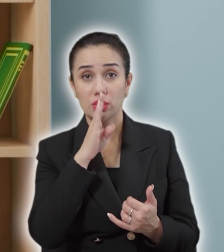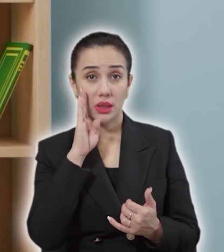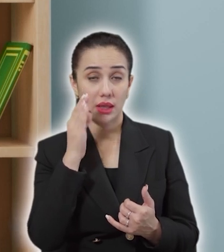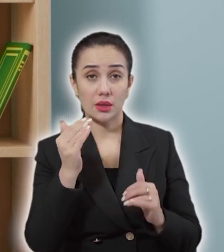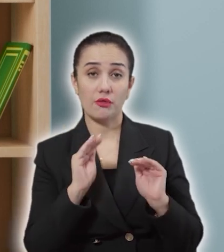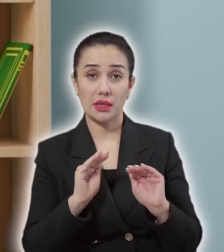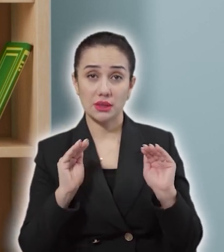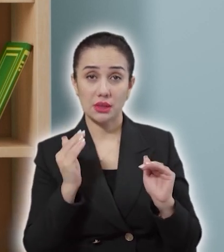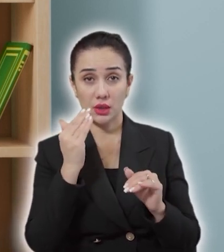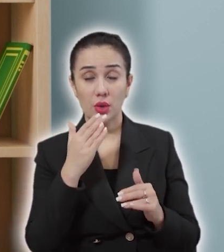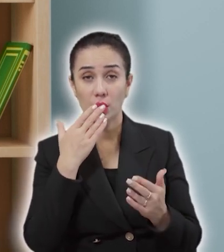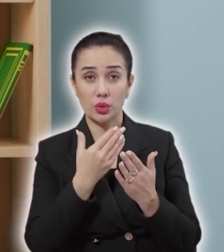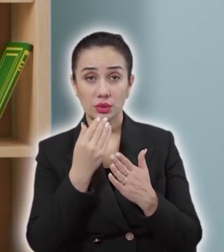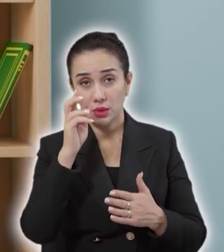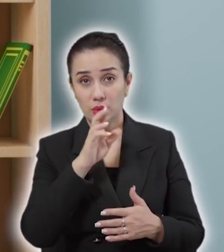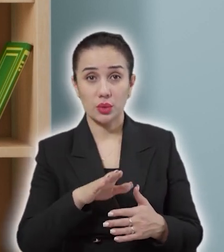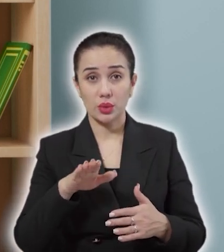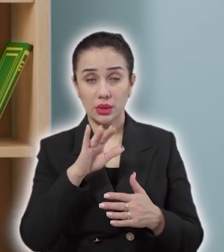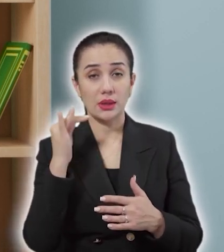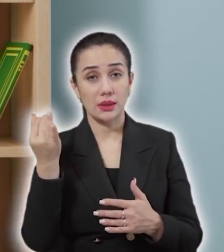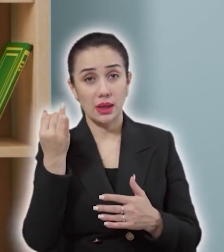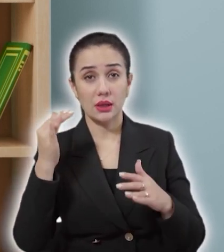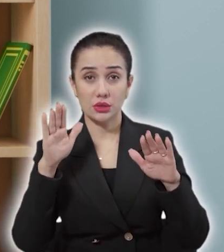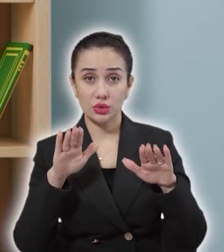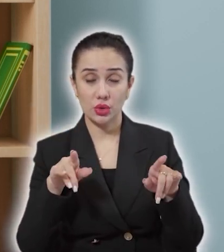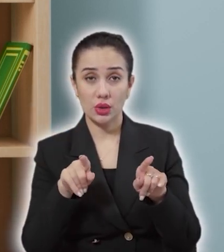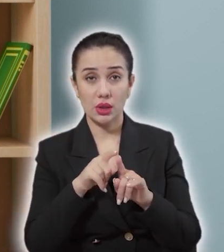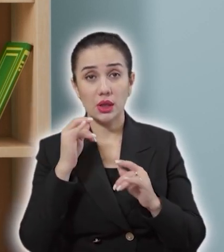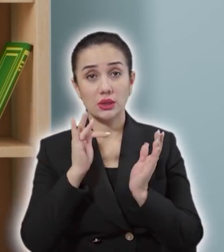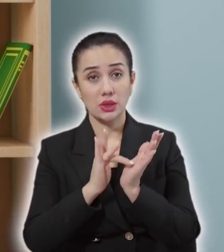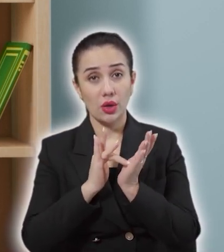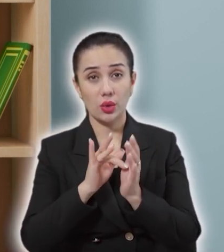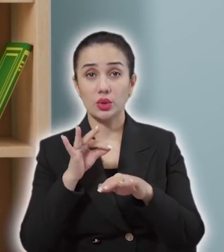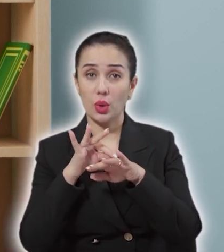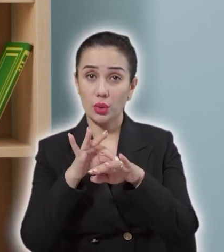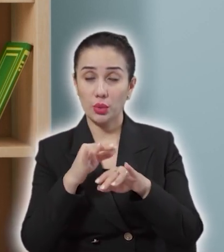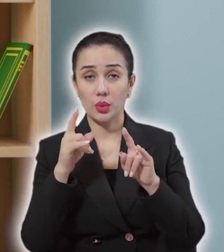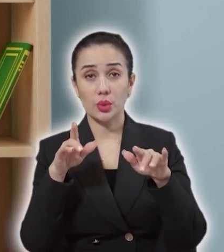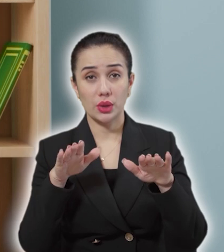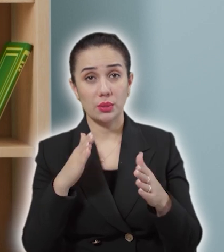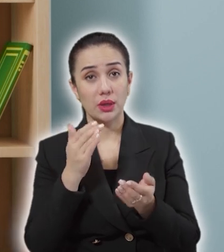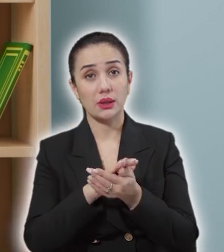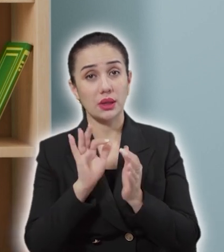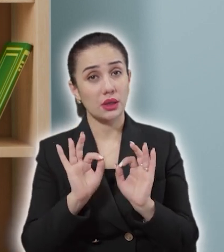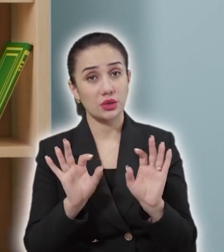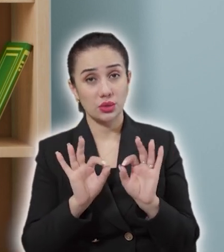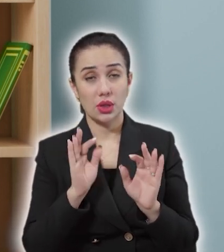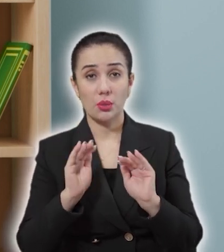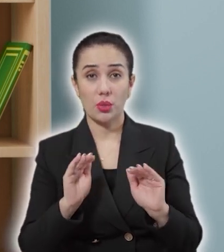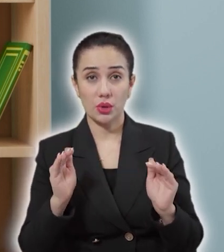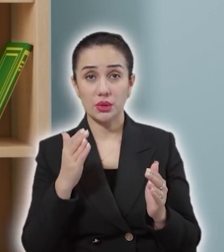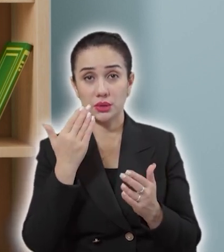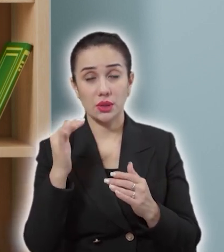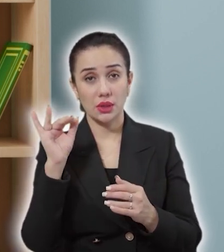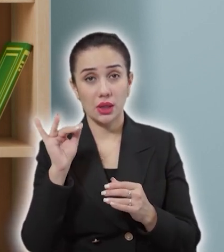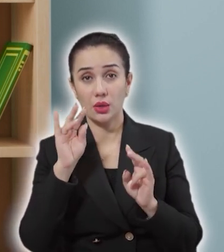Hurmatli ota-onalar, farzandlaringizni o'zimizning yurtimizdagi tarixiy joylarga sayohatga olib boring. U yerlar bilan